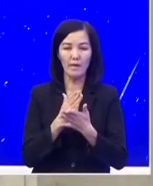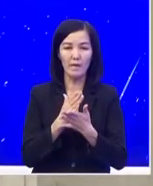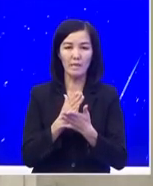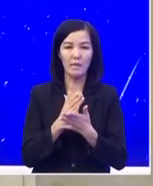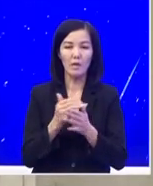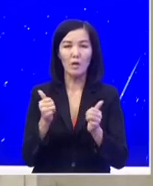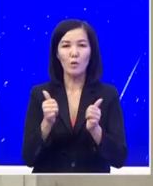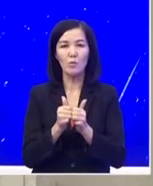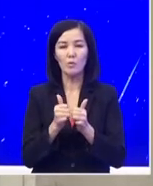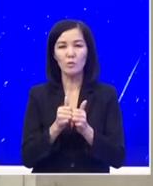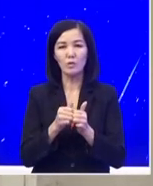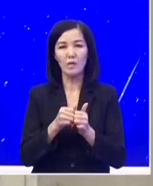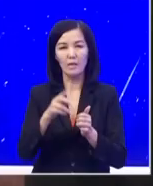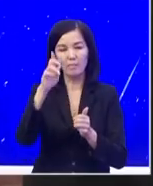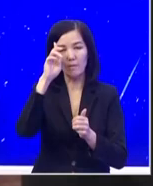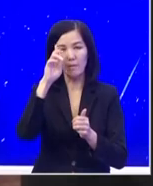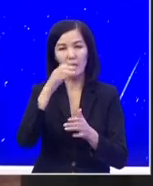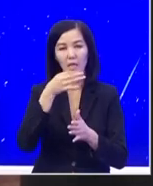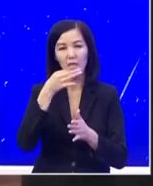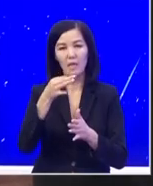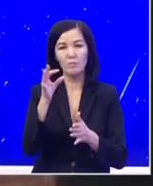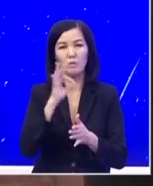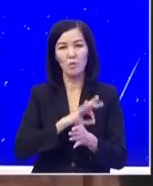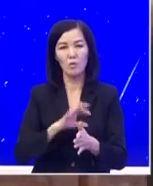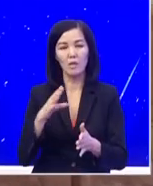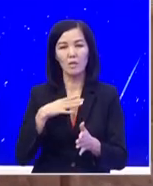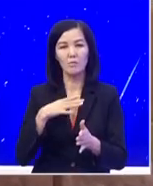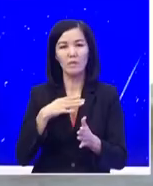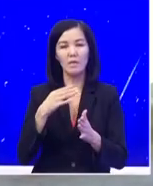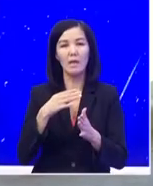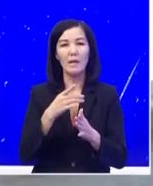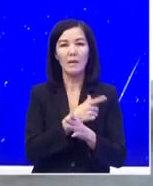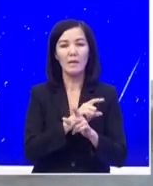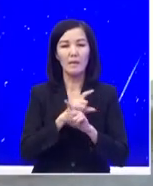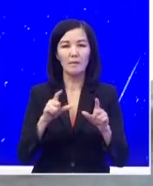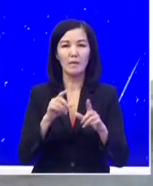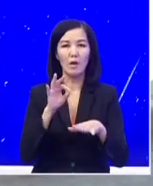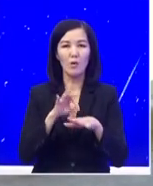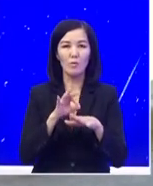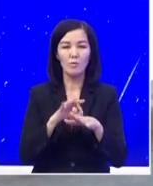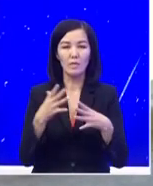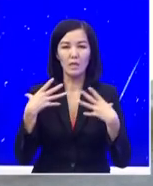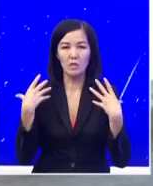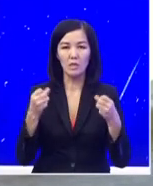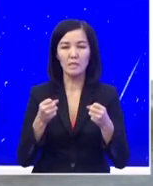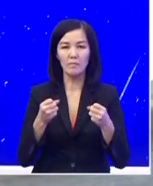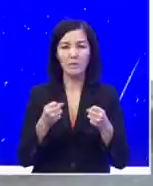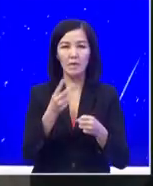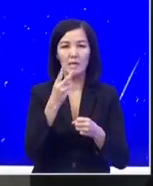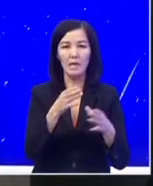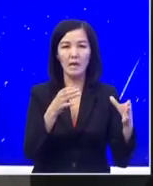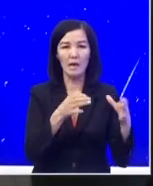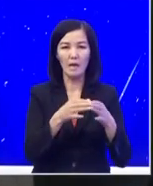елдің тәжірибесі қолданылып жатыр. Негізгі алгоритм бойынша емдеу мекемесі ауырып жатқандар мен жазылып шыққандар болып 2